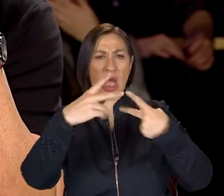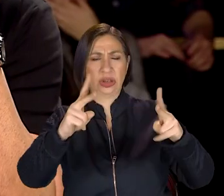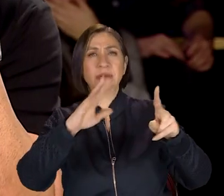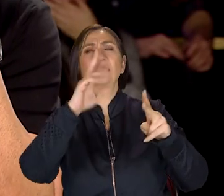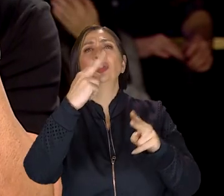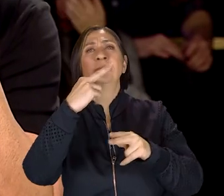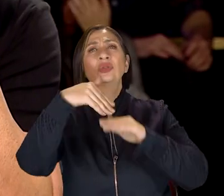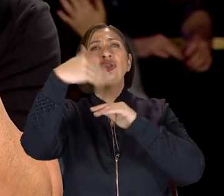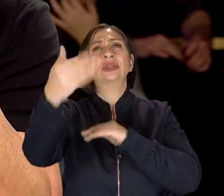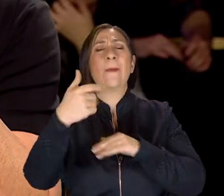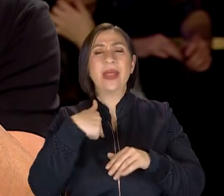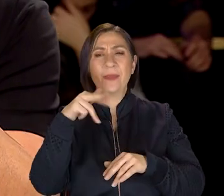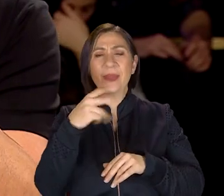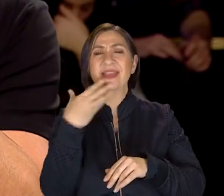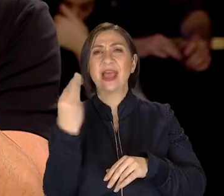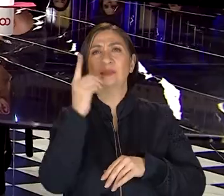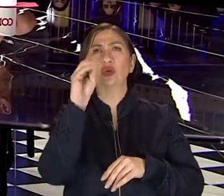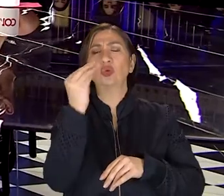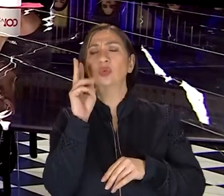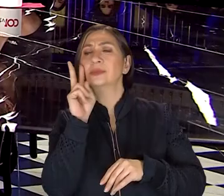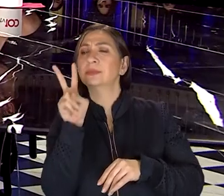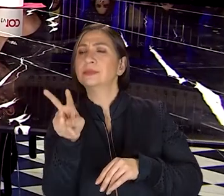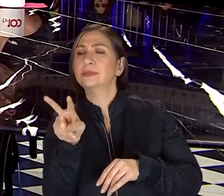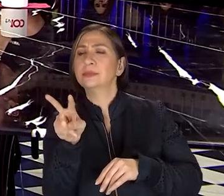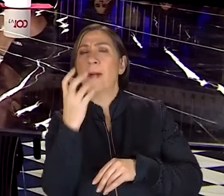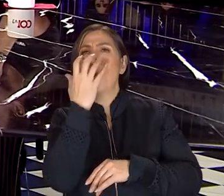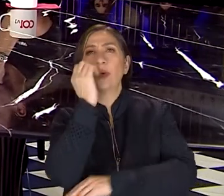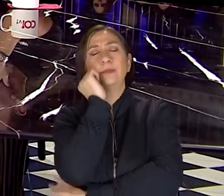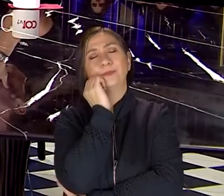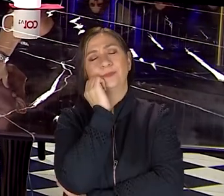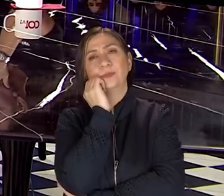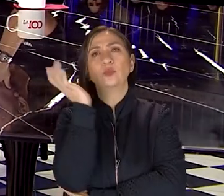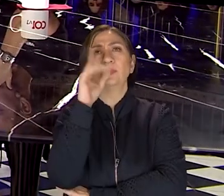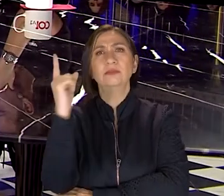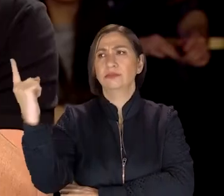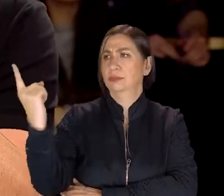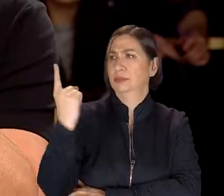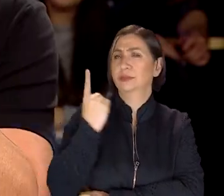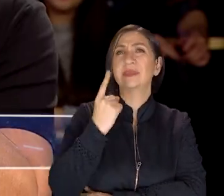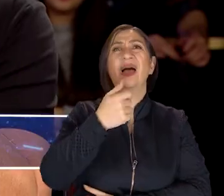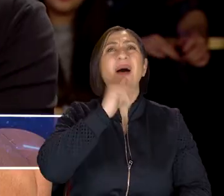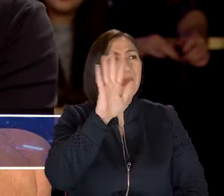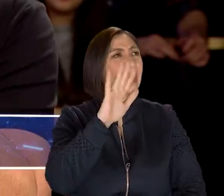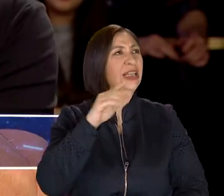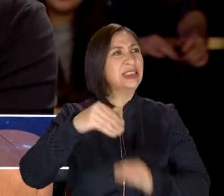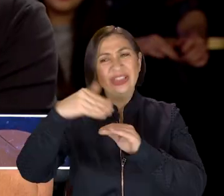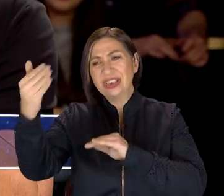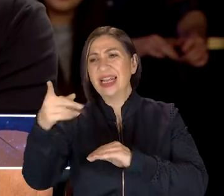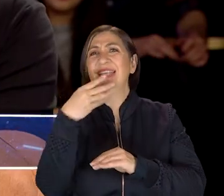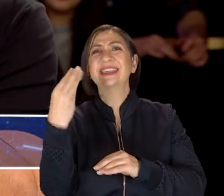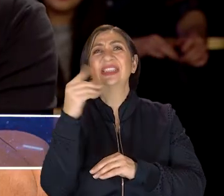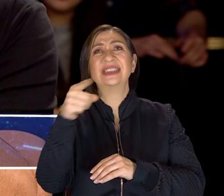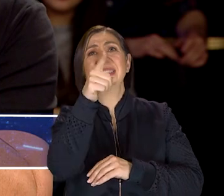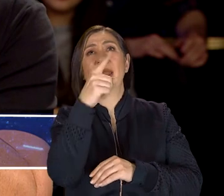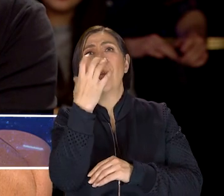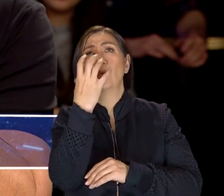dışında benim gibi genç bir çocuk gördüm, bekliyordu. Sonra biri geldi yanıma, abi dışarıdaki genç